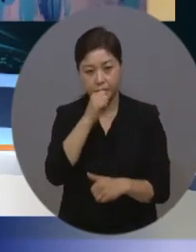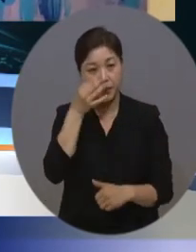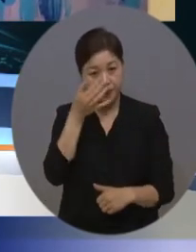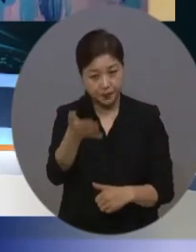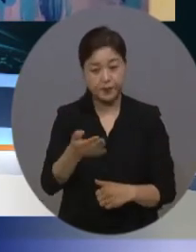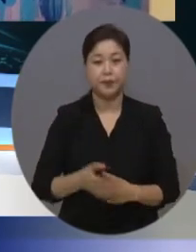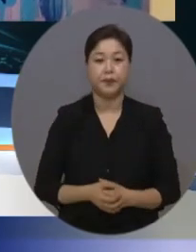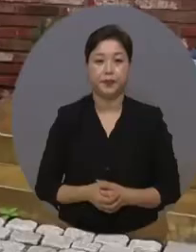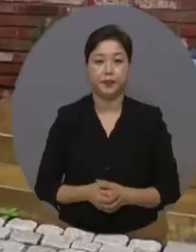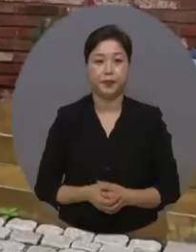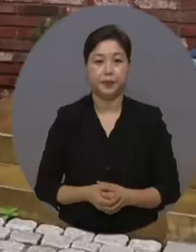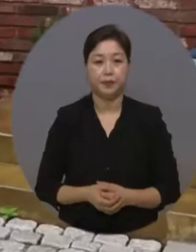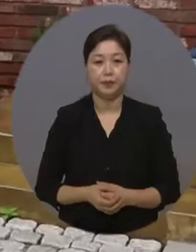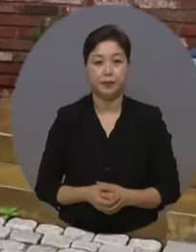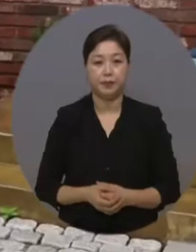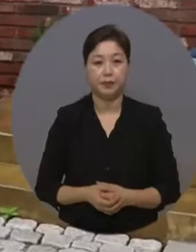전합니다.